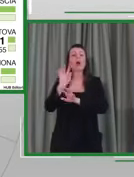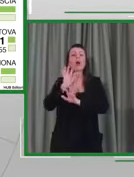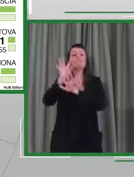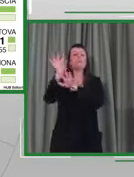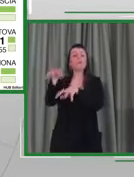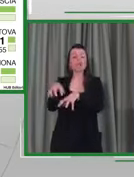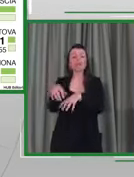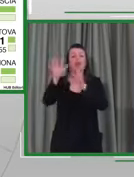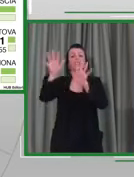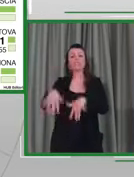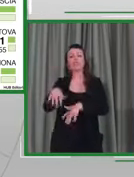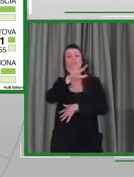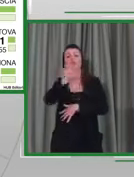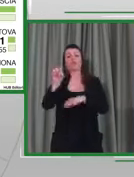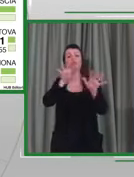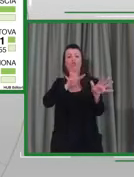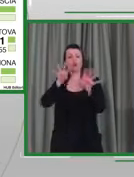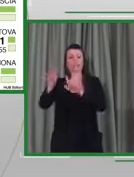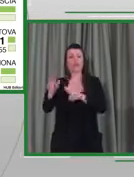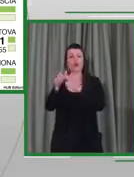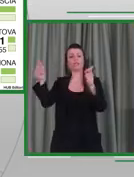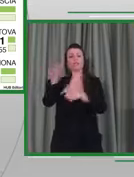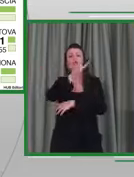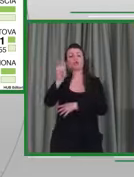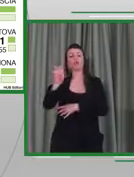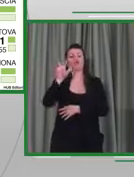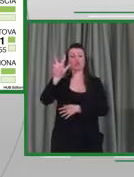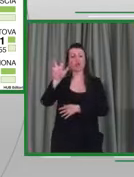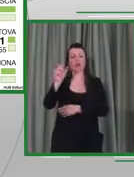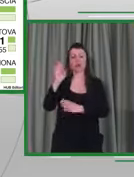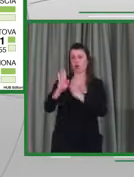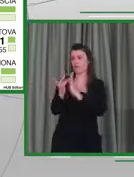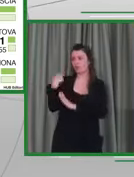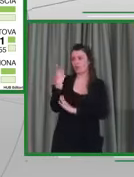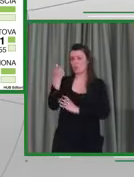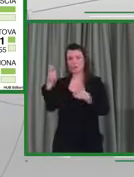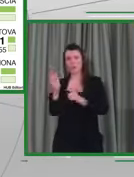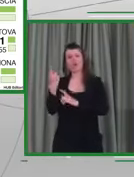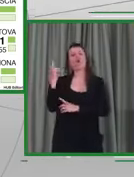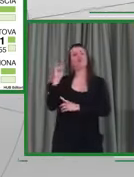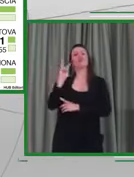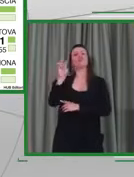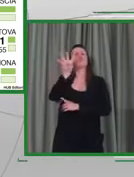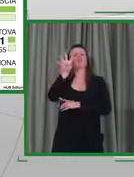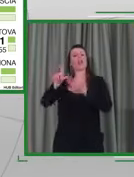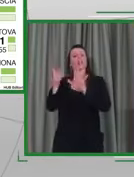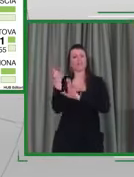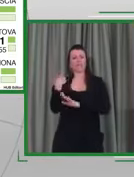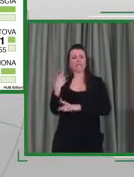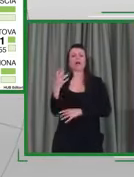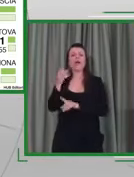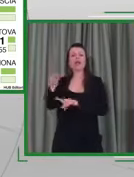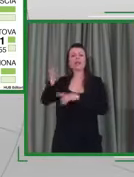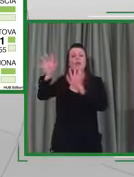10.599 più 230 un po meno di ieri che era 247 bergamo